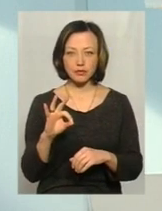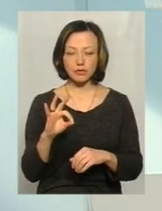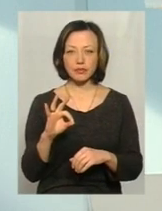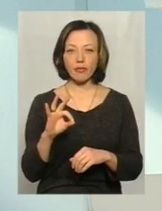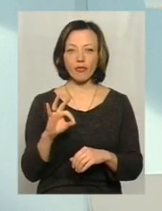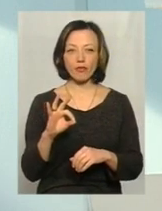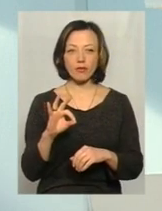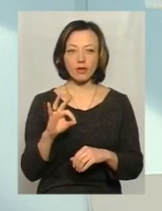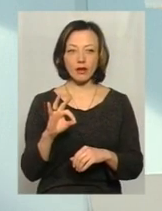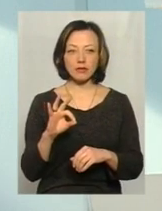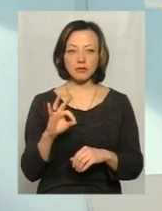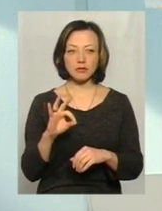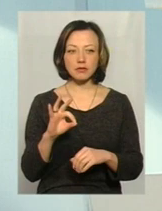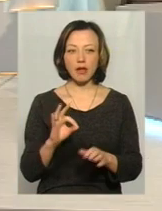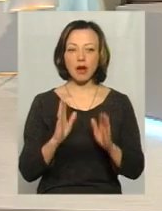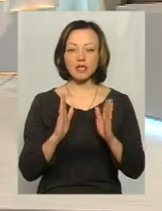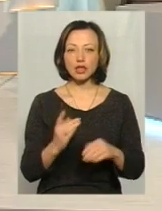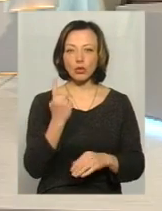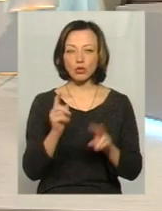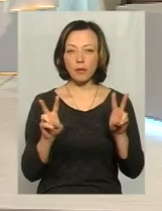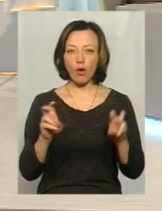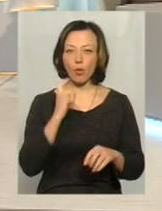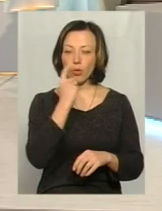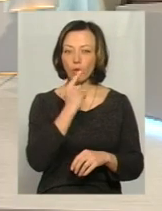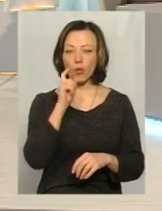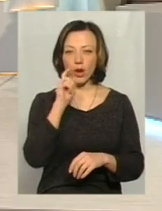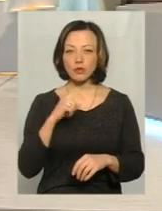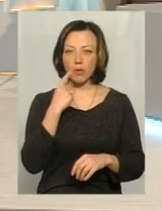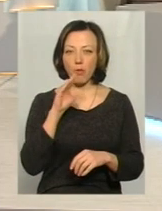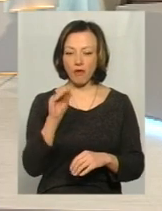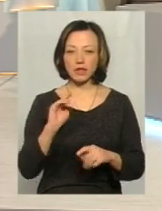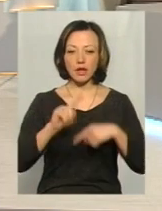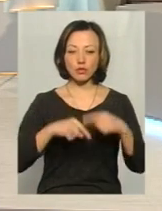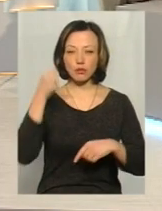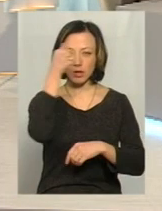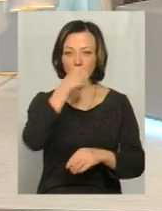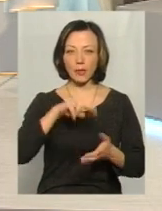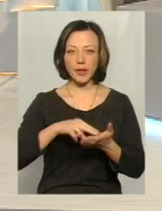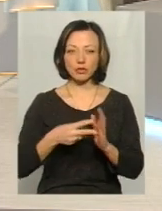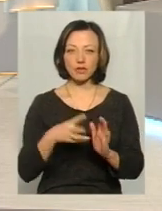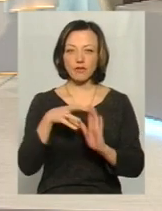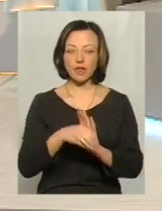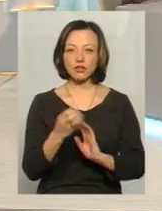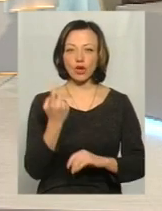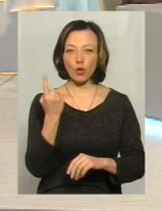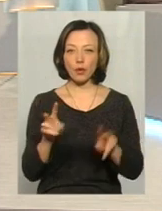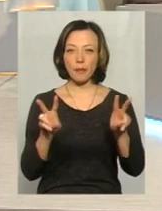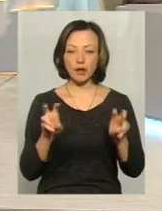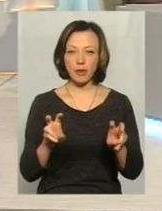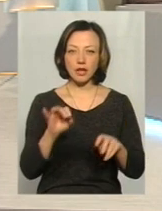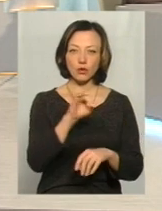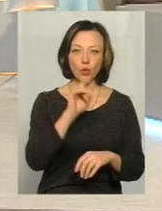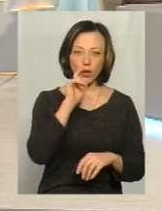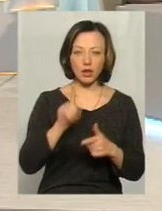незалежного оцінювання, вибачте, лише з одного предмету – з української мови. На слідуючий рік планується введення ще одного предмету – чи то